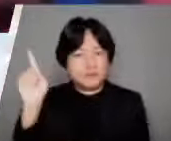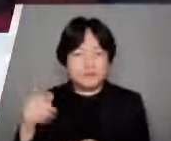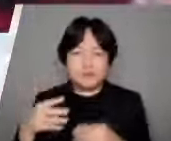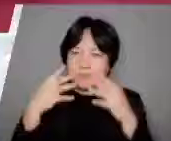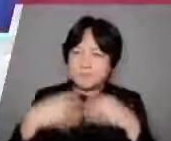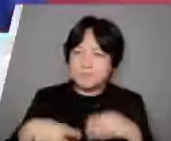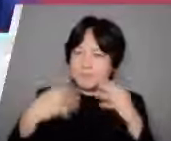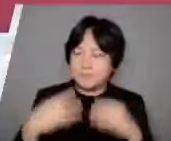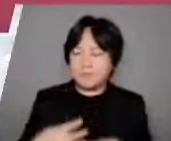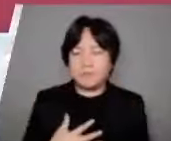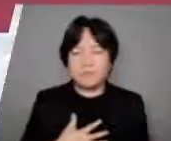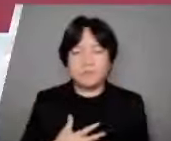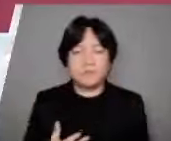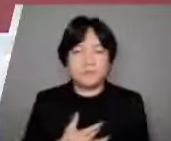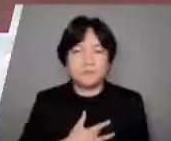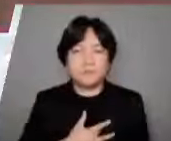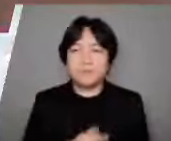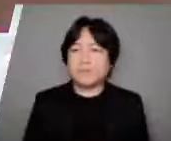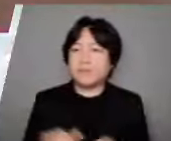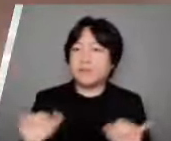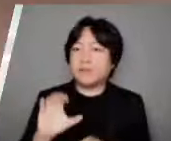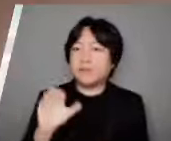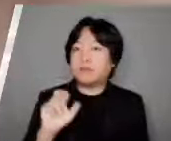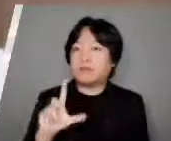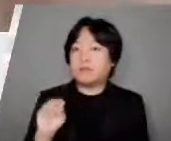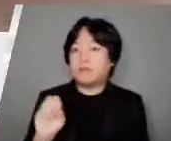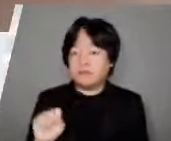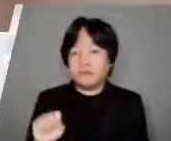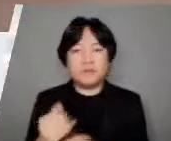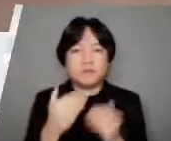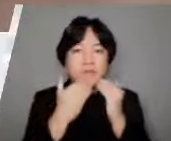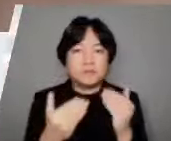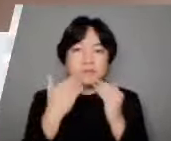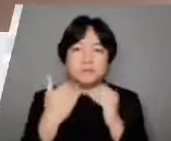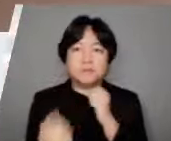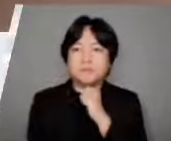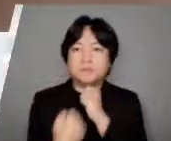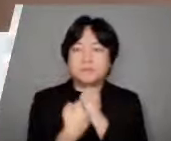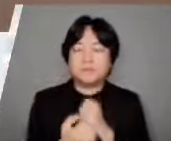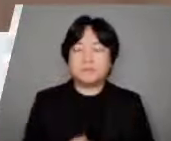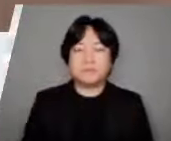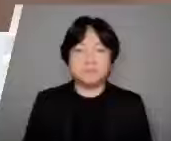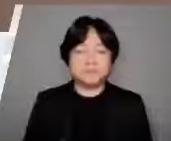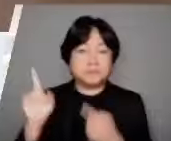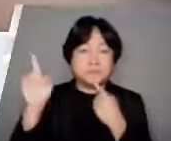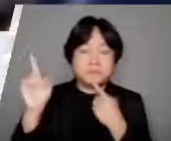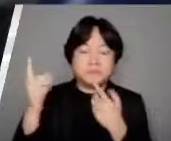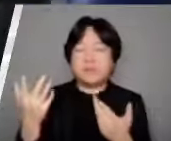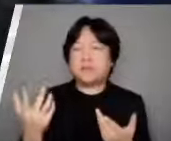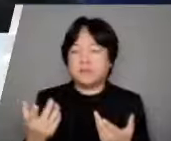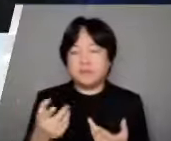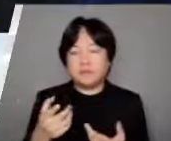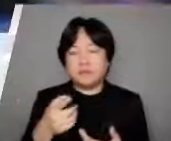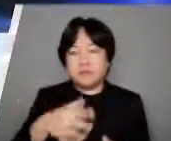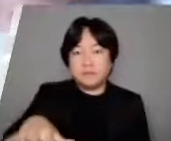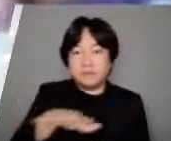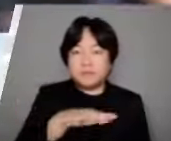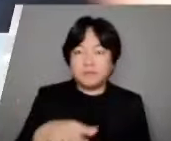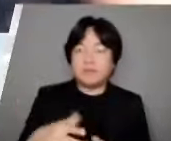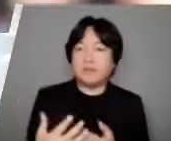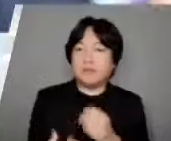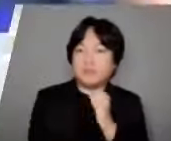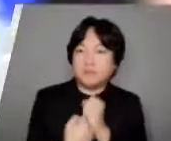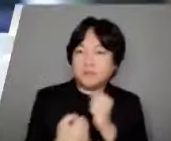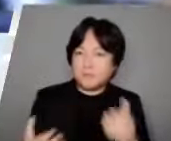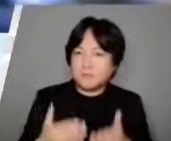Carlos Yulo sa lahat ng mga sumuporta. Di po nasayang yung pagpupuyat nila para mapanood kami at ipagdasal. Maraming salamat. Panalo namin po